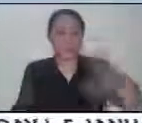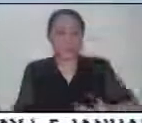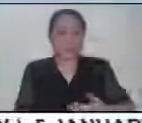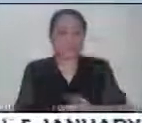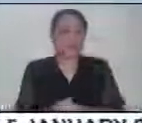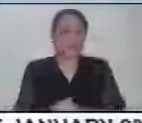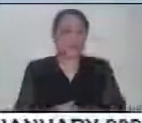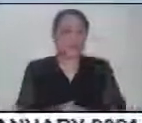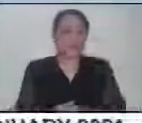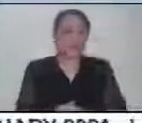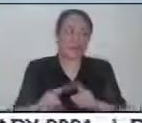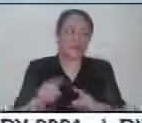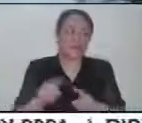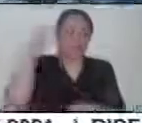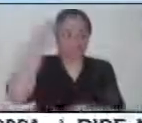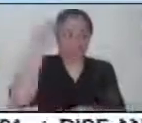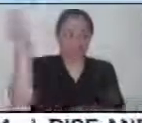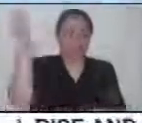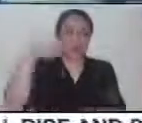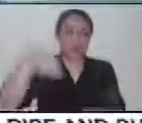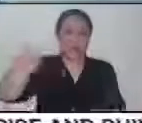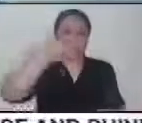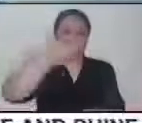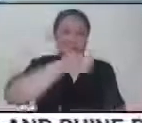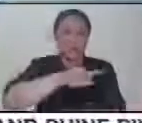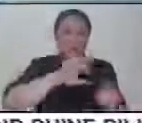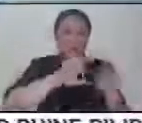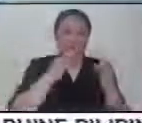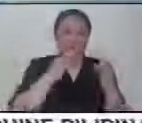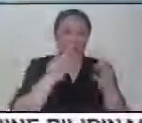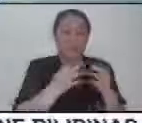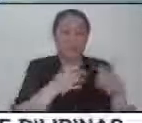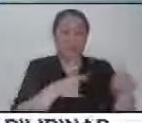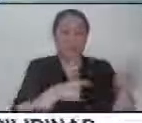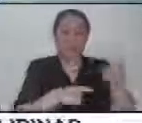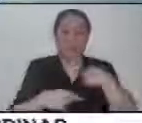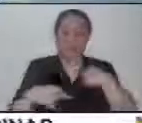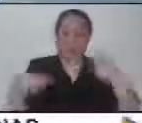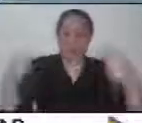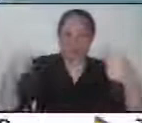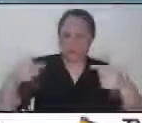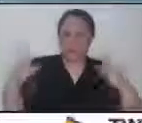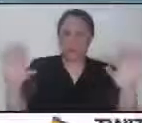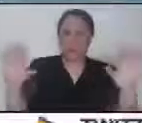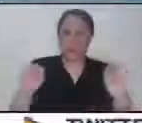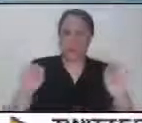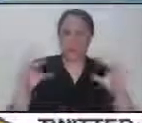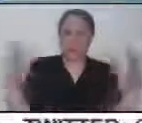Caloocan. Balik sa inyo, Dayan. Mayroon na bang pagkakakilanlan yung suspect?